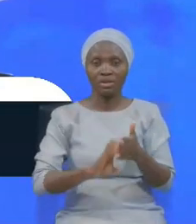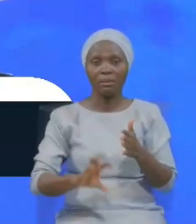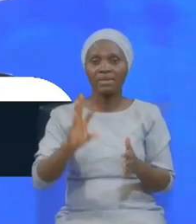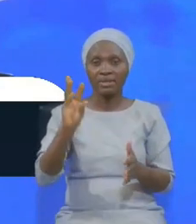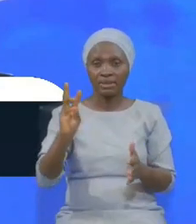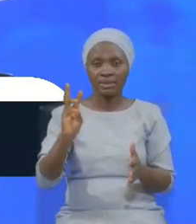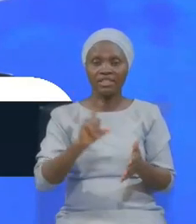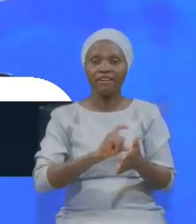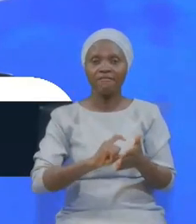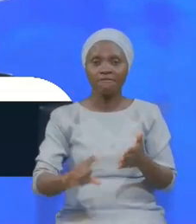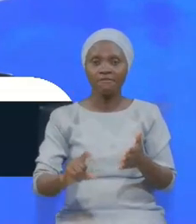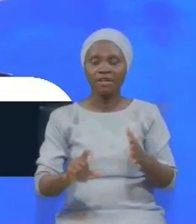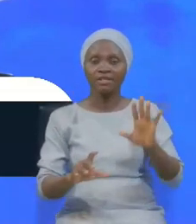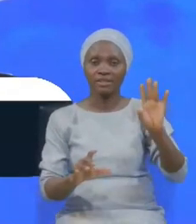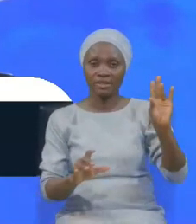Romains 6,